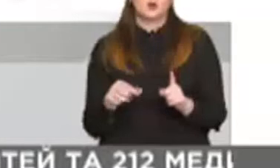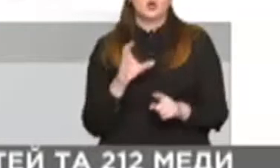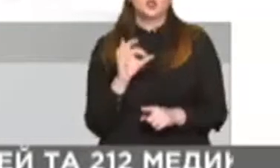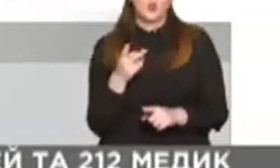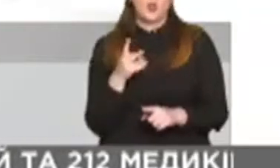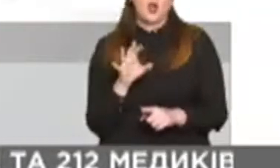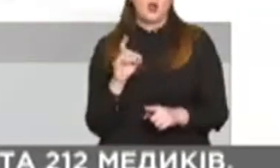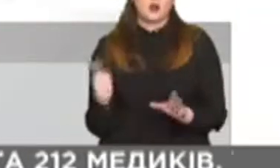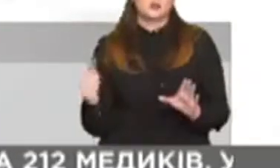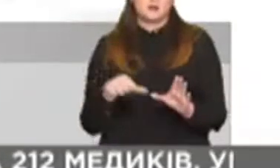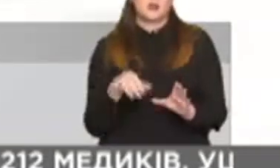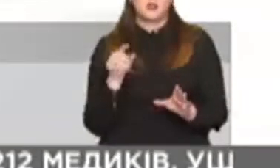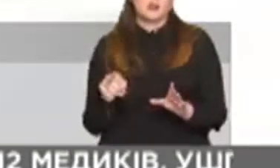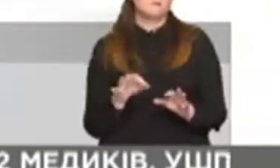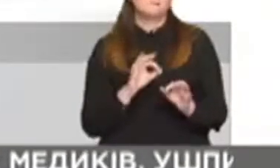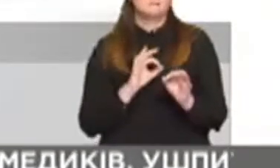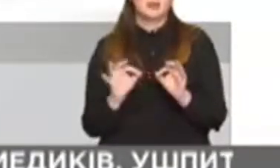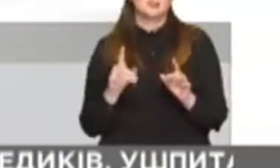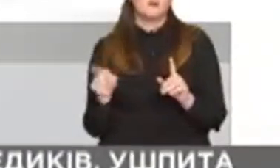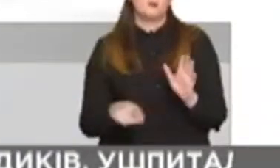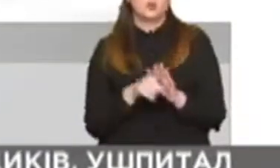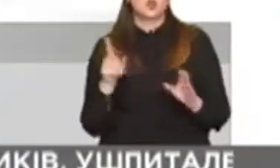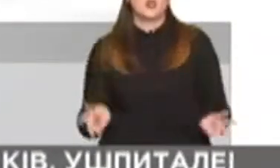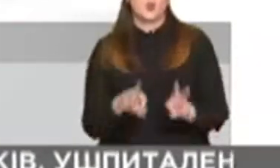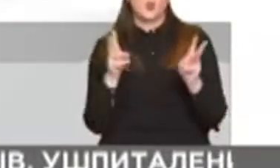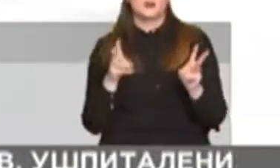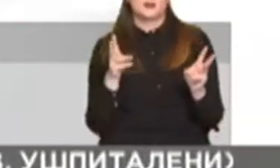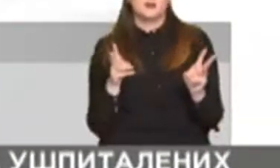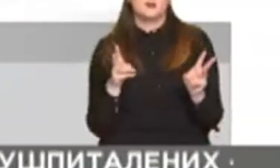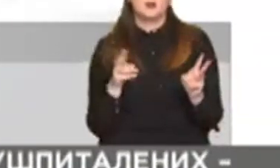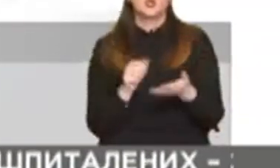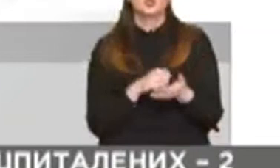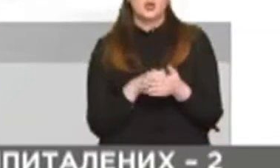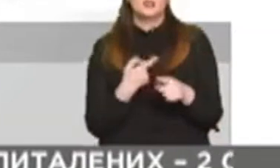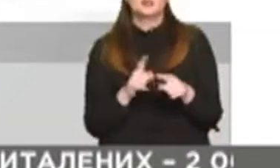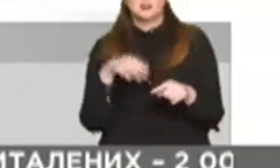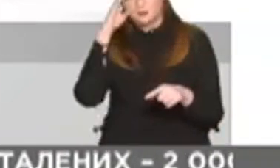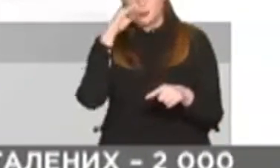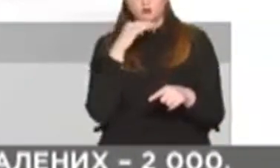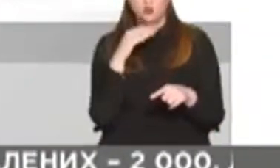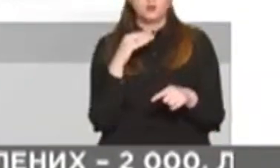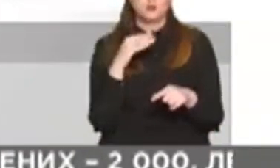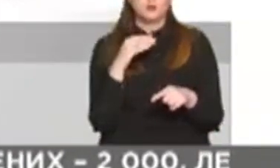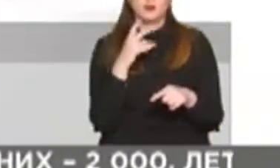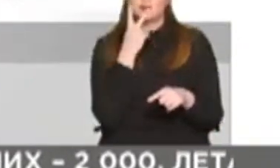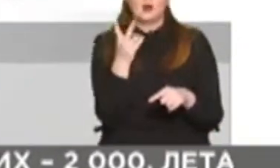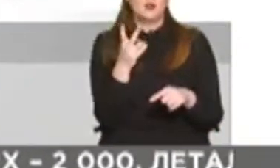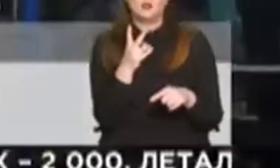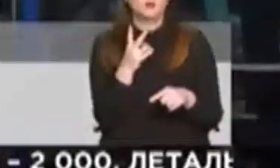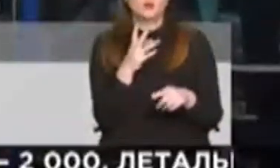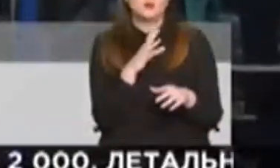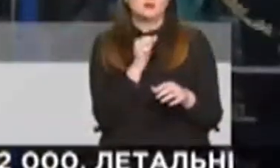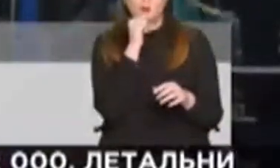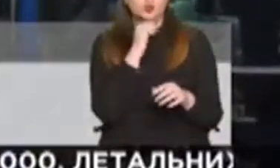заправляються, і там пішли іскри, і вони почали горіти. І через це папу, ну, наглядно не можна було